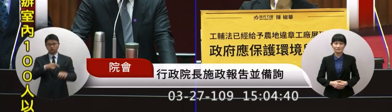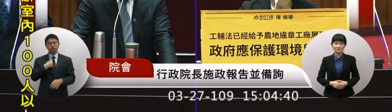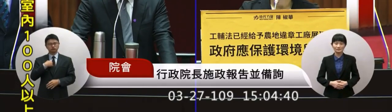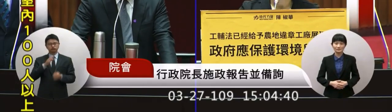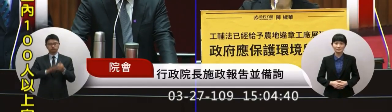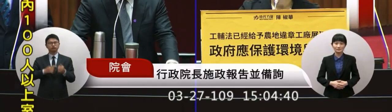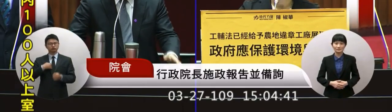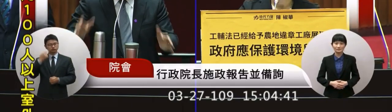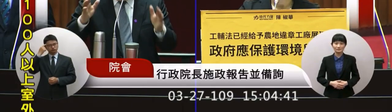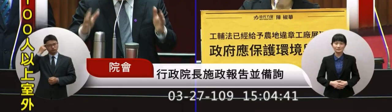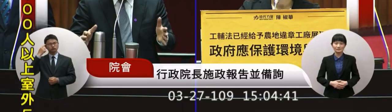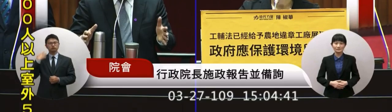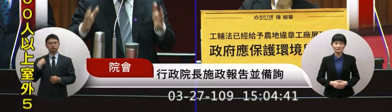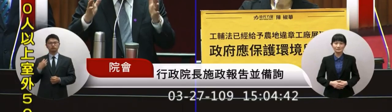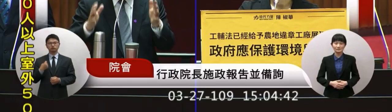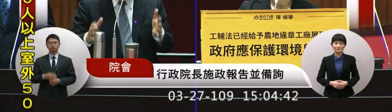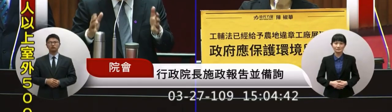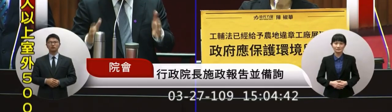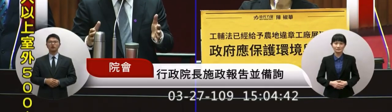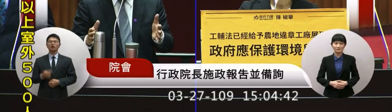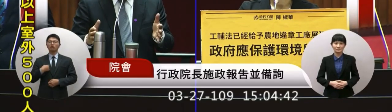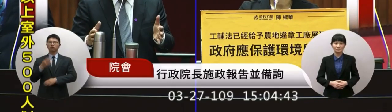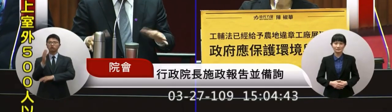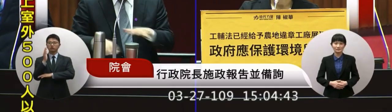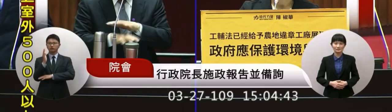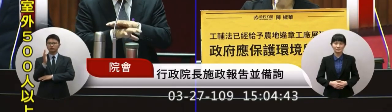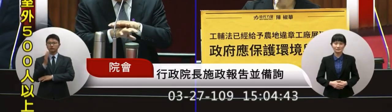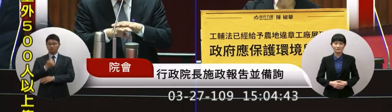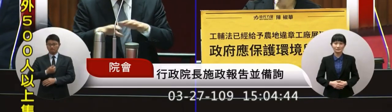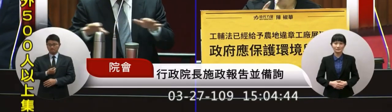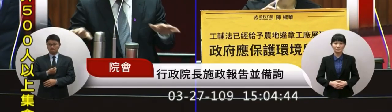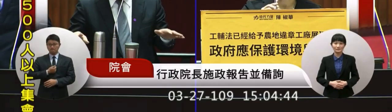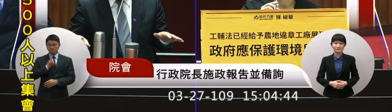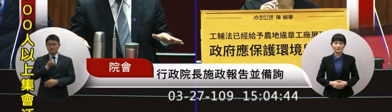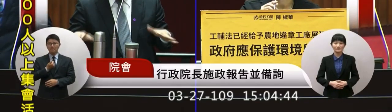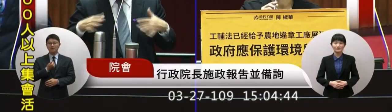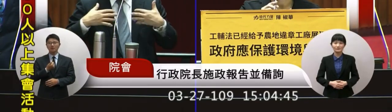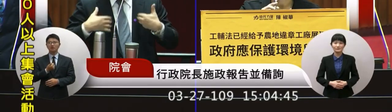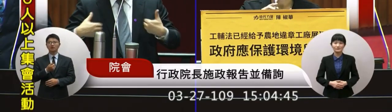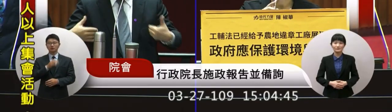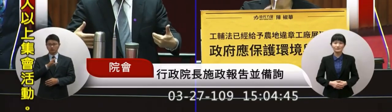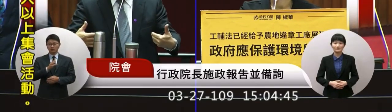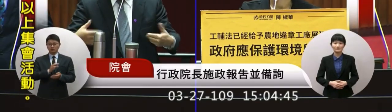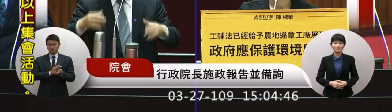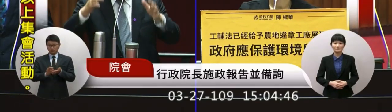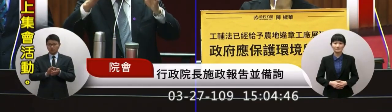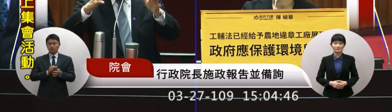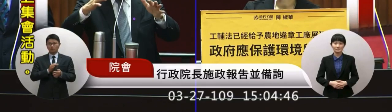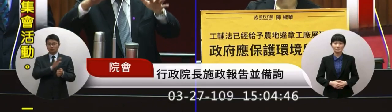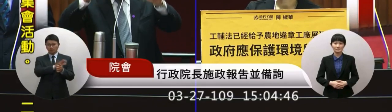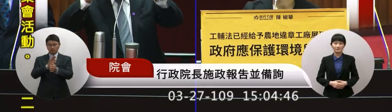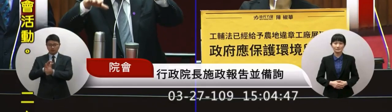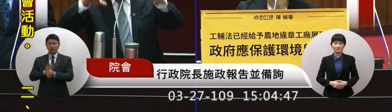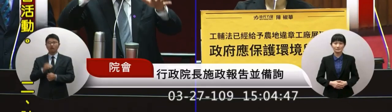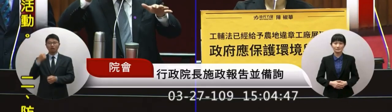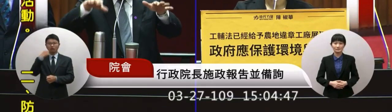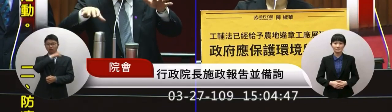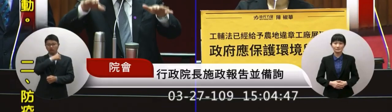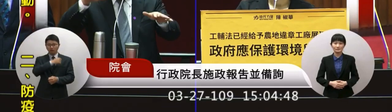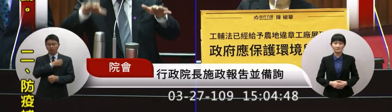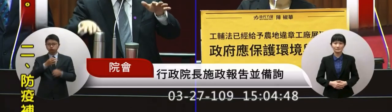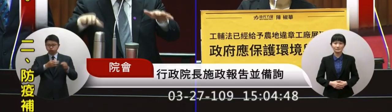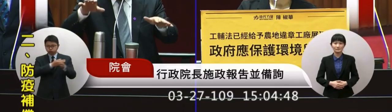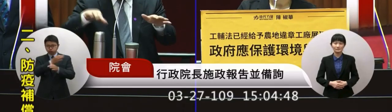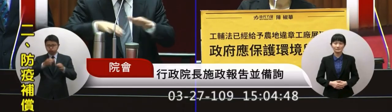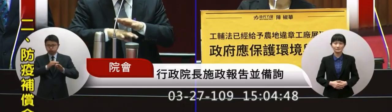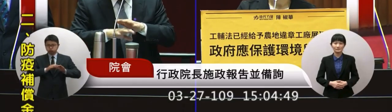府对于怎么样子实际上能够有效的让台湾这一个经济发